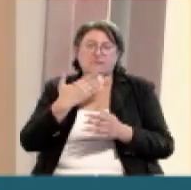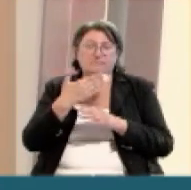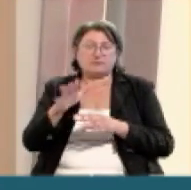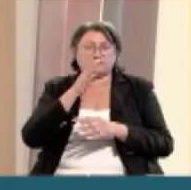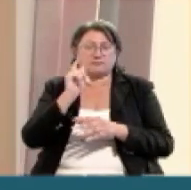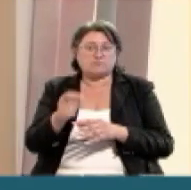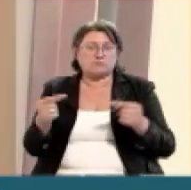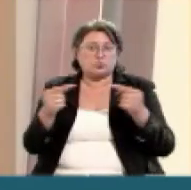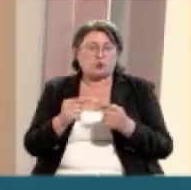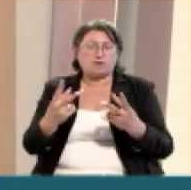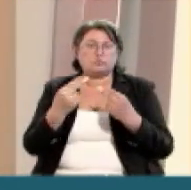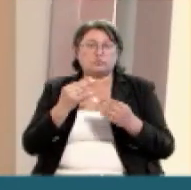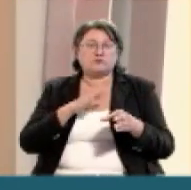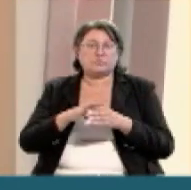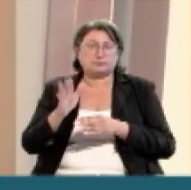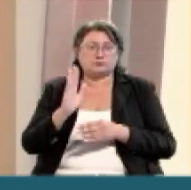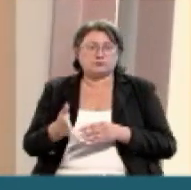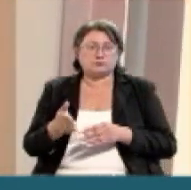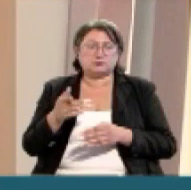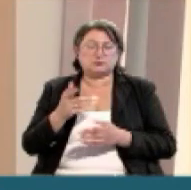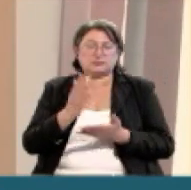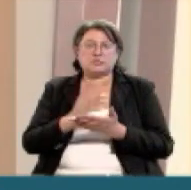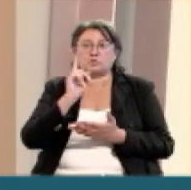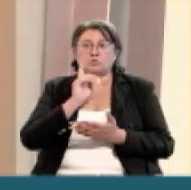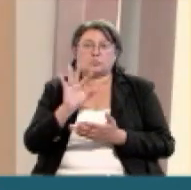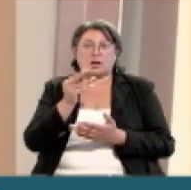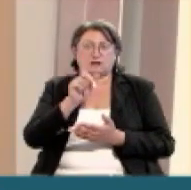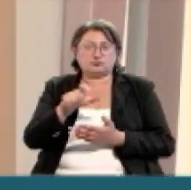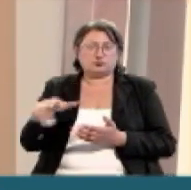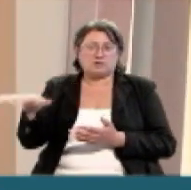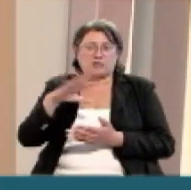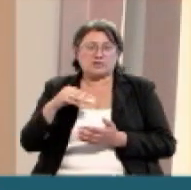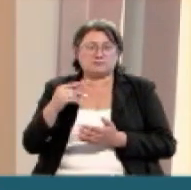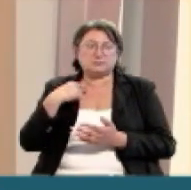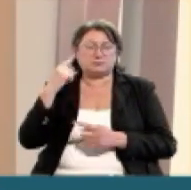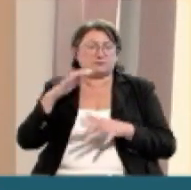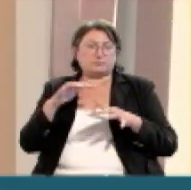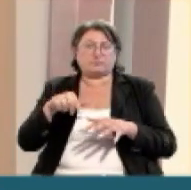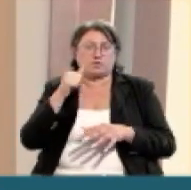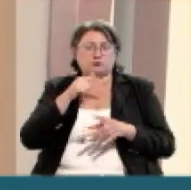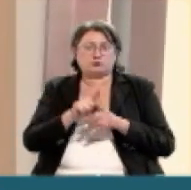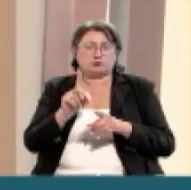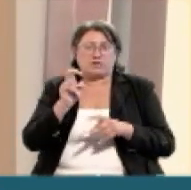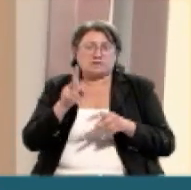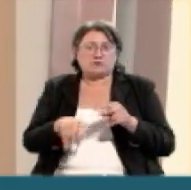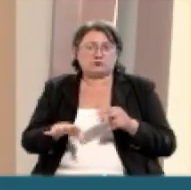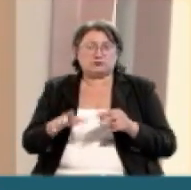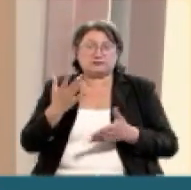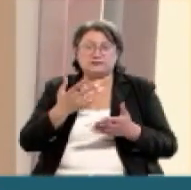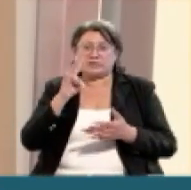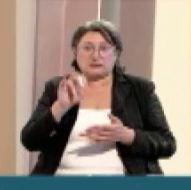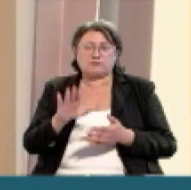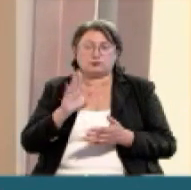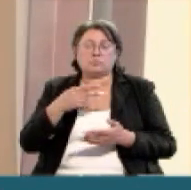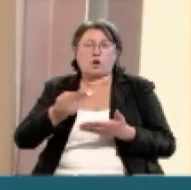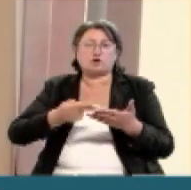жұмыс аяқталады деп жоспарладық. Бұл жерде тұрғындарға қолайсыздық тудырылып жатыр. Биылда аяқталатынына күмәніміз бар. Болмаса келісімшартты